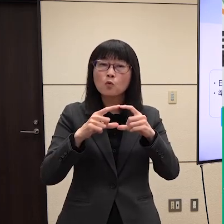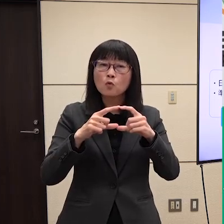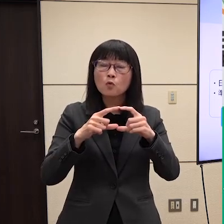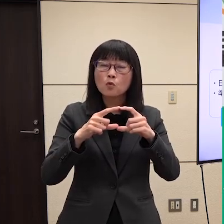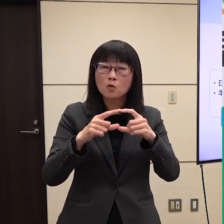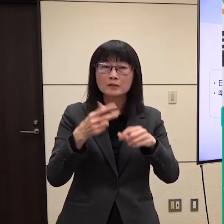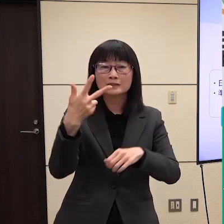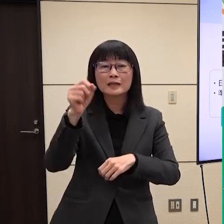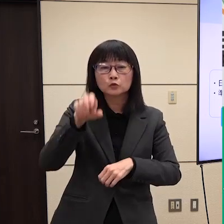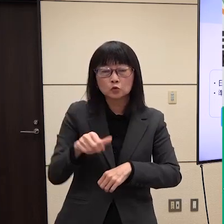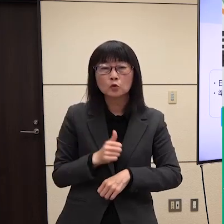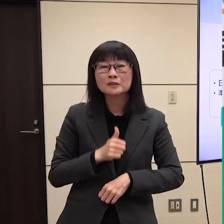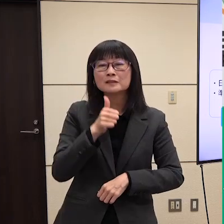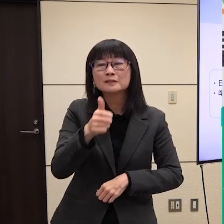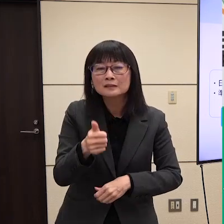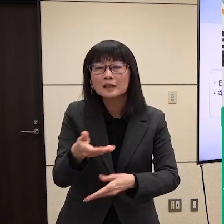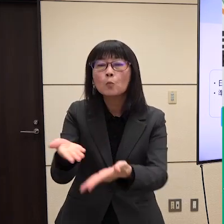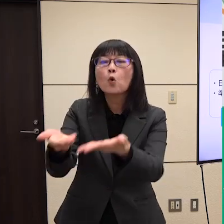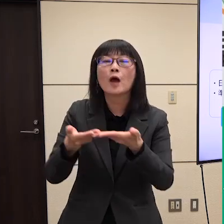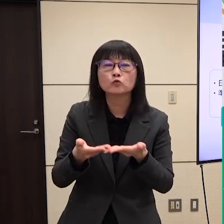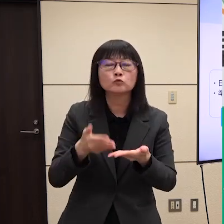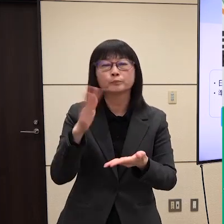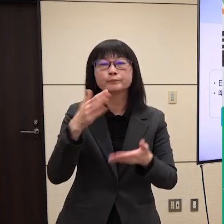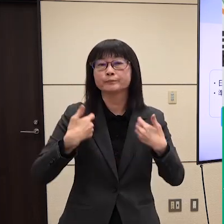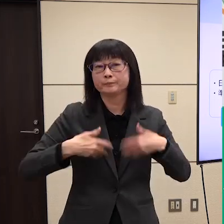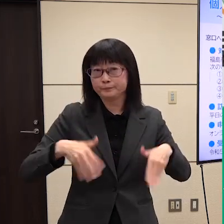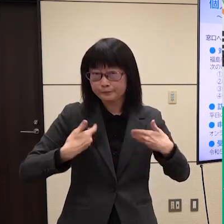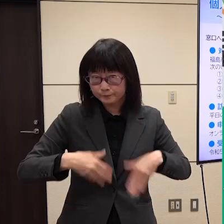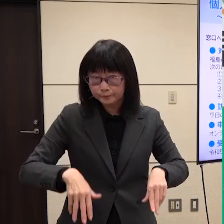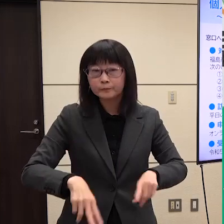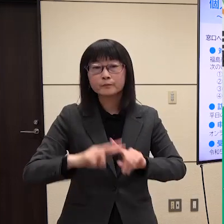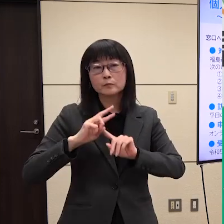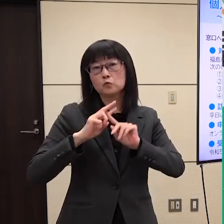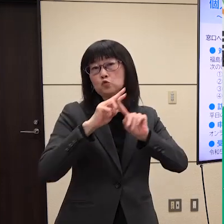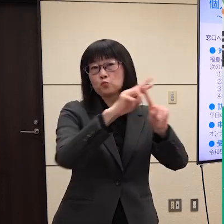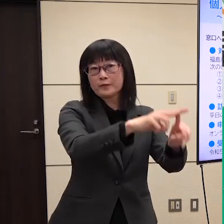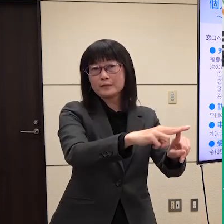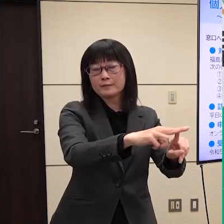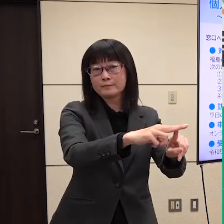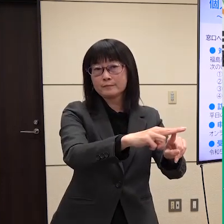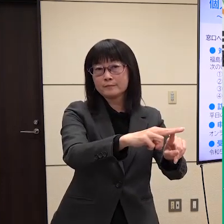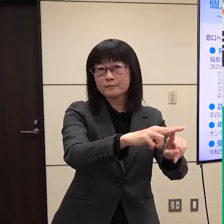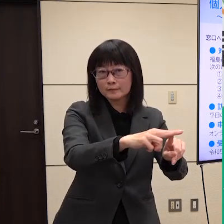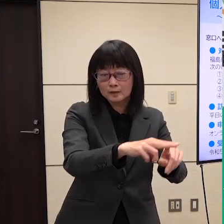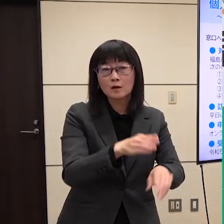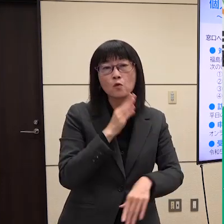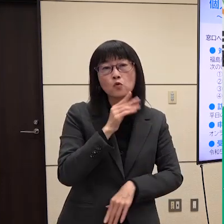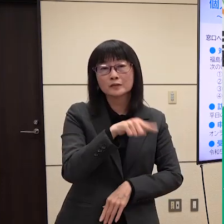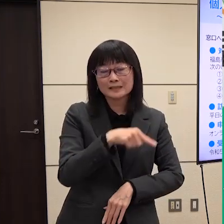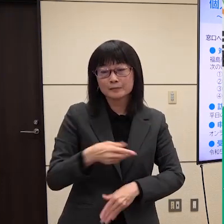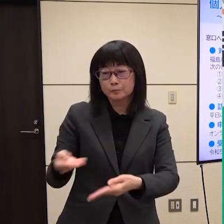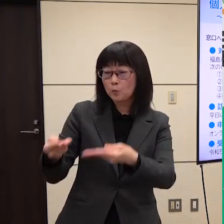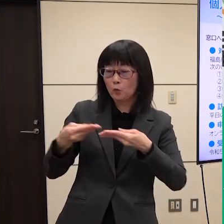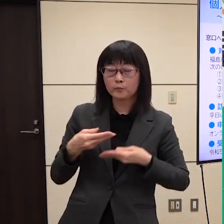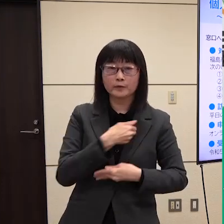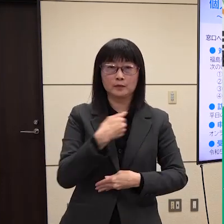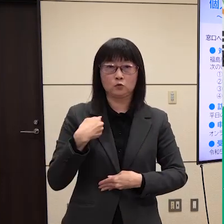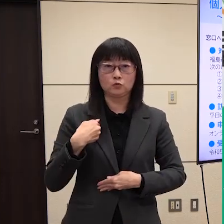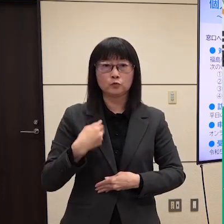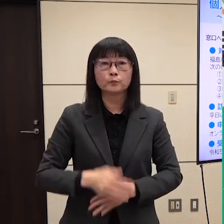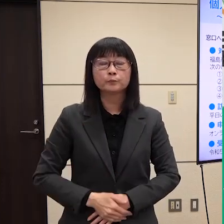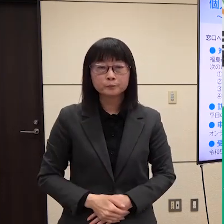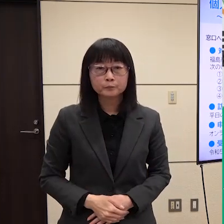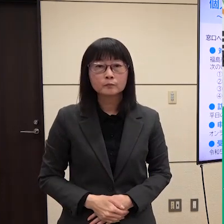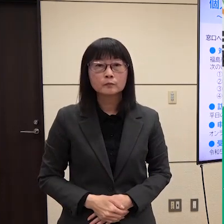ち市役所に来る必要もないというのが今回のシステムです。でメリットとしては、まず